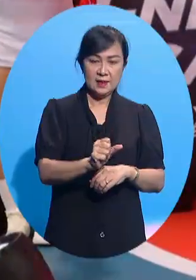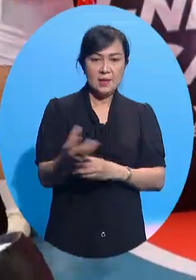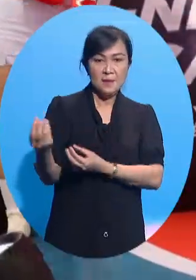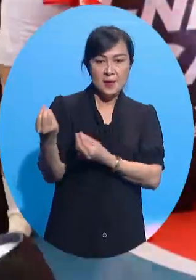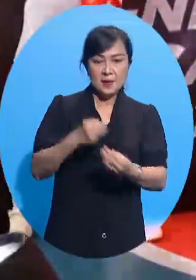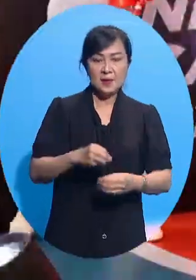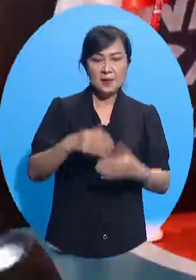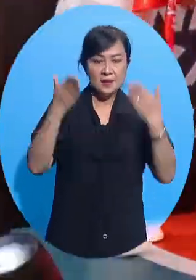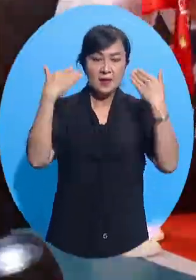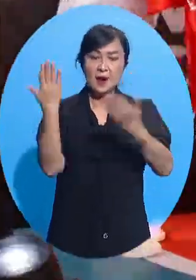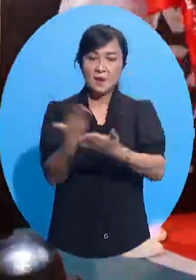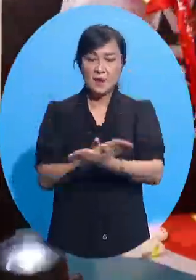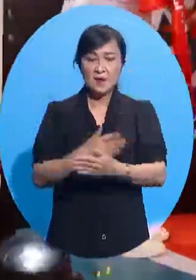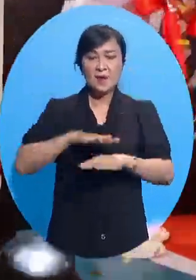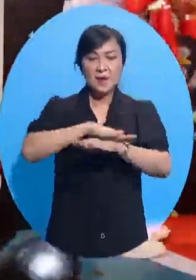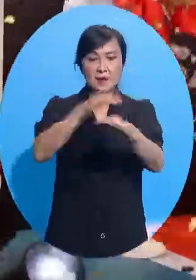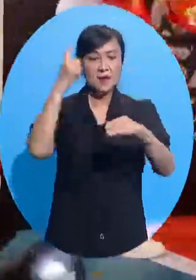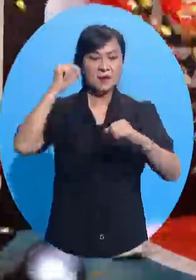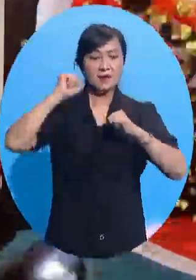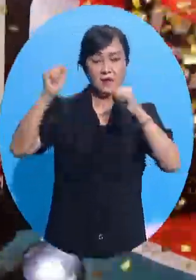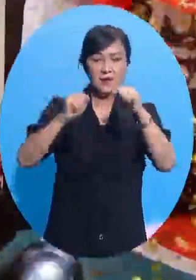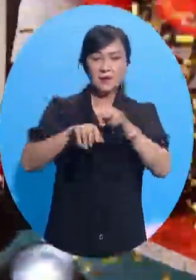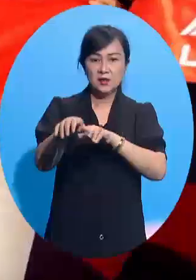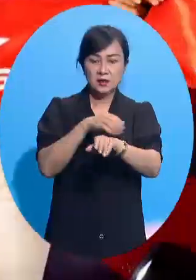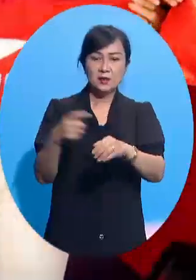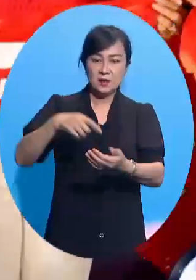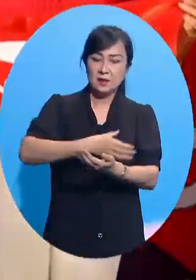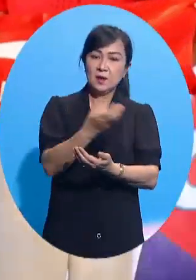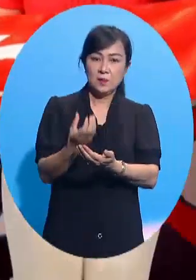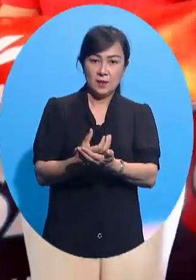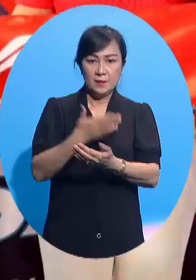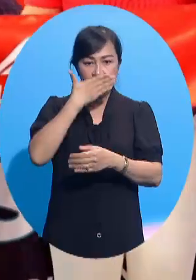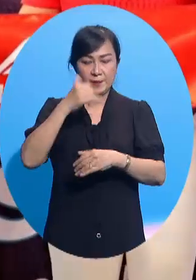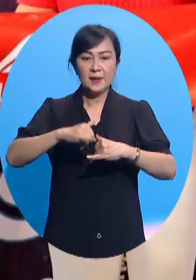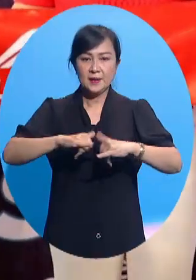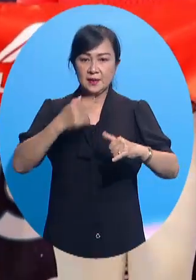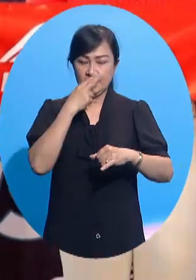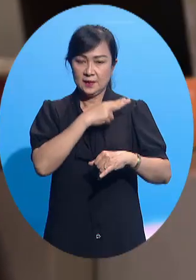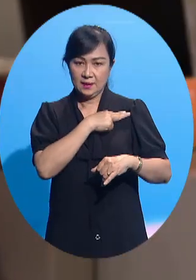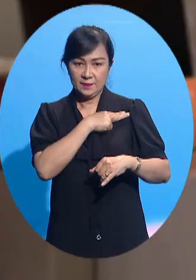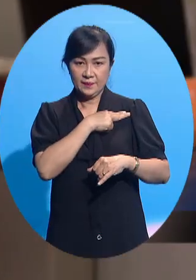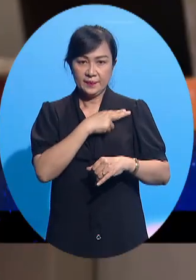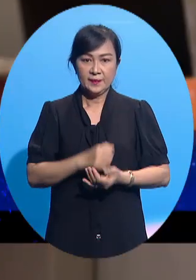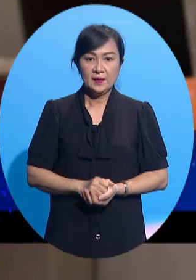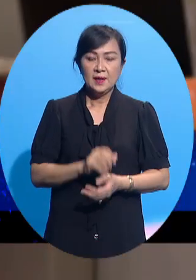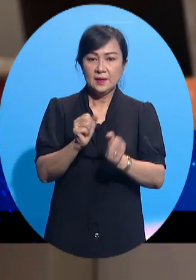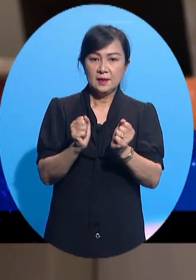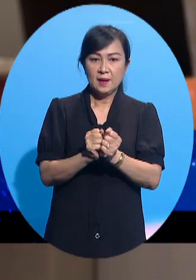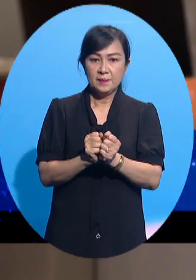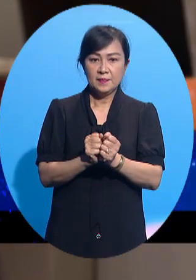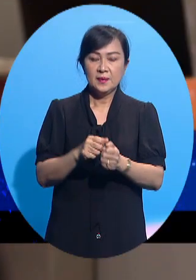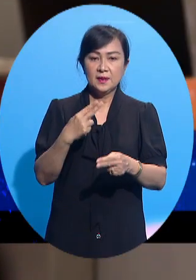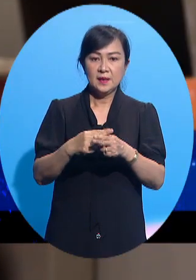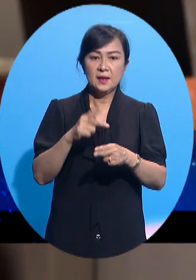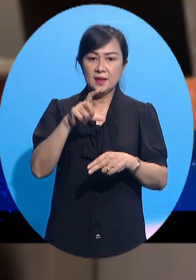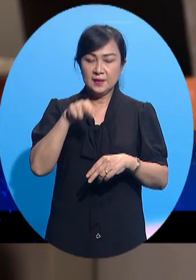mang đến những làn gió mới và lan tỏa tinh thần thể thao tích cực đến cộng đồng, đặc biệt là giới trẻ Việt. Sự kết hợp giữa thương